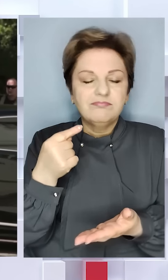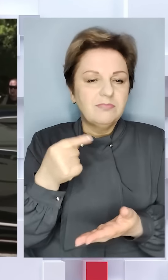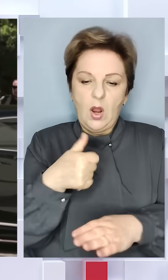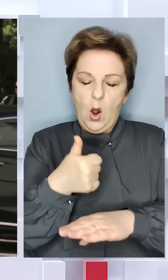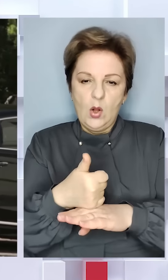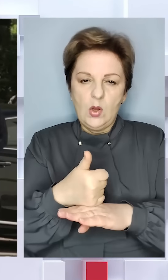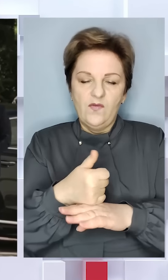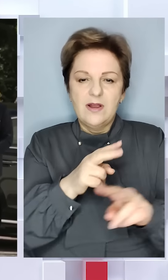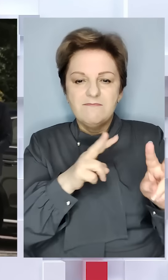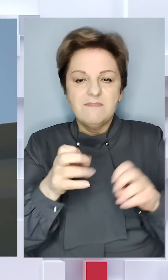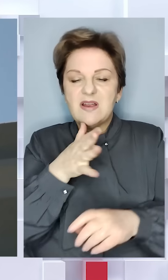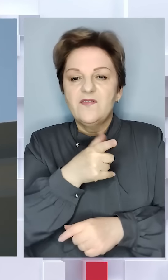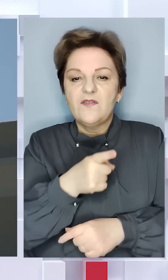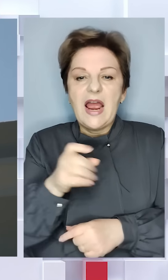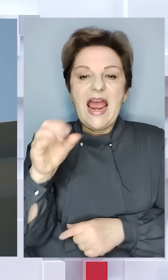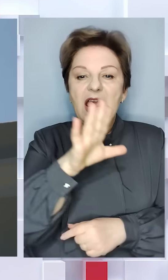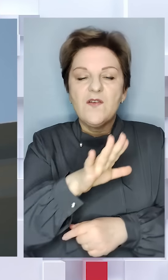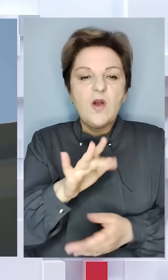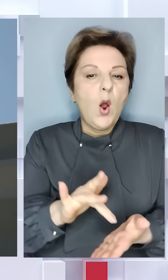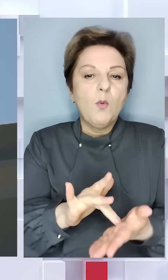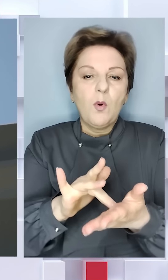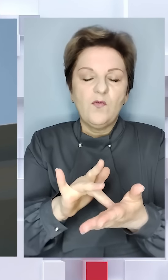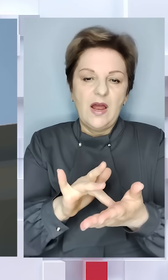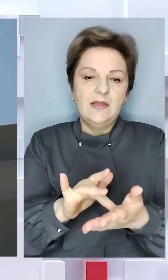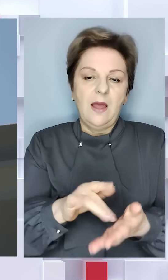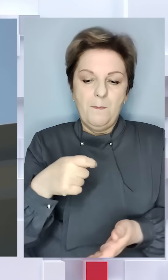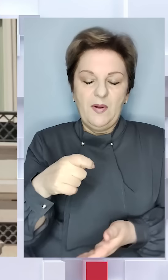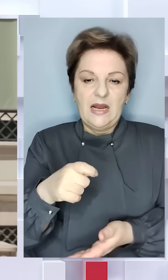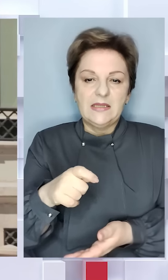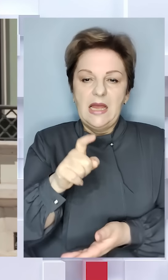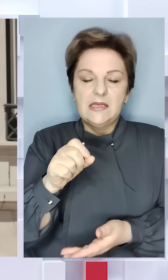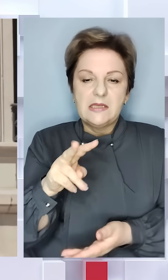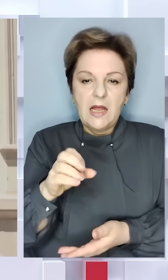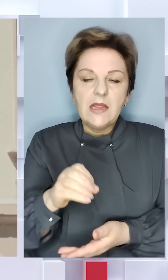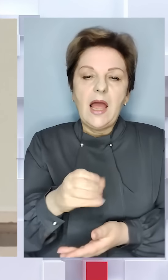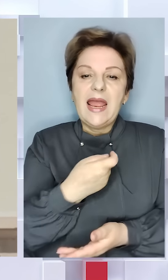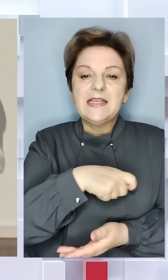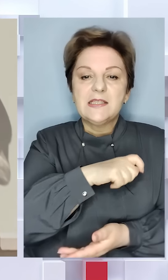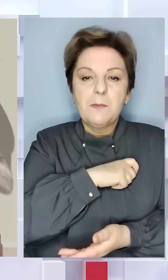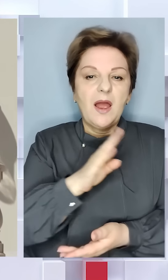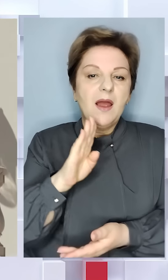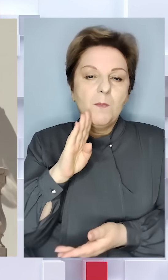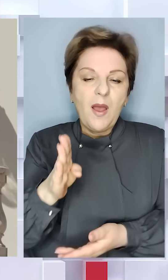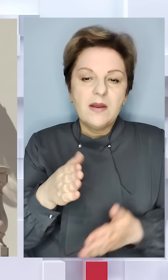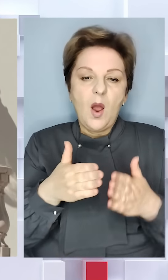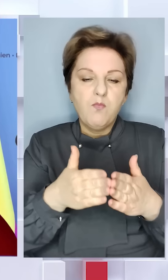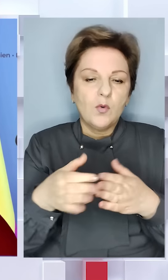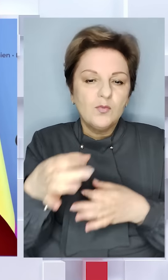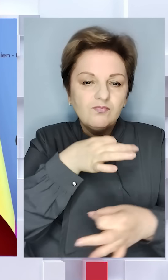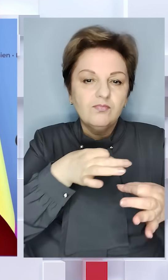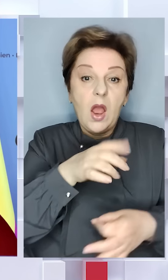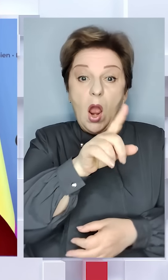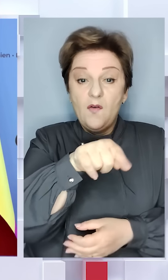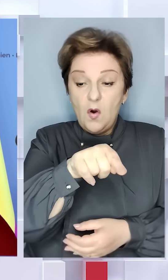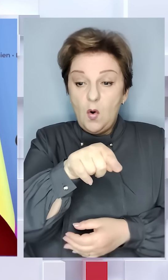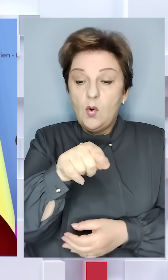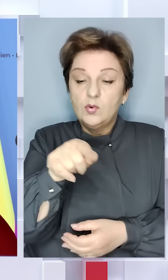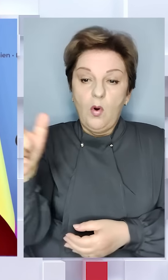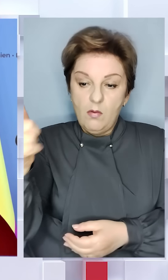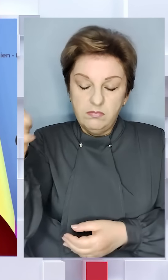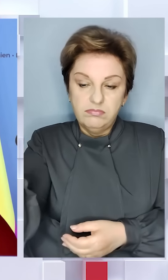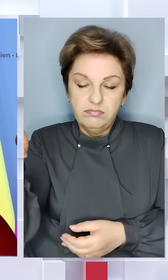червоною ниткою під час європейського турне президента Зеленського. Іспанія, Бельгія та Португалія. Вони б'ють по тому